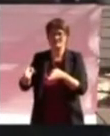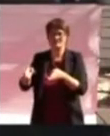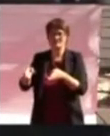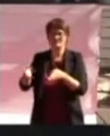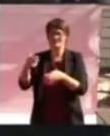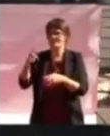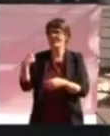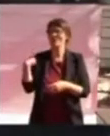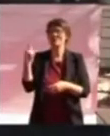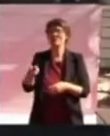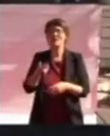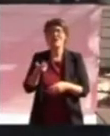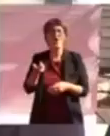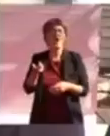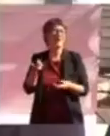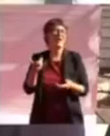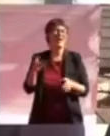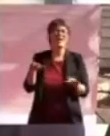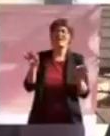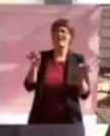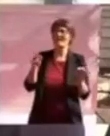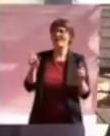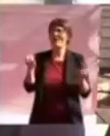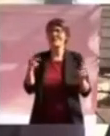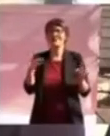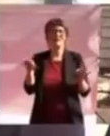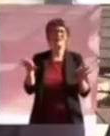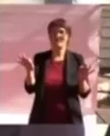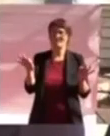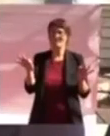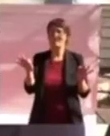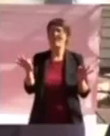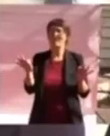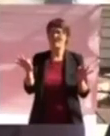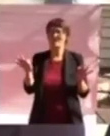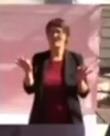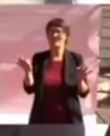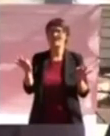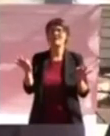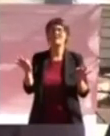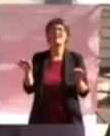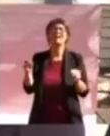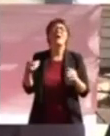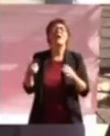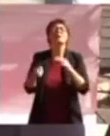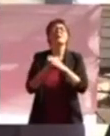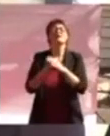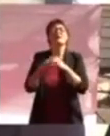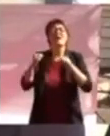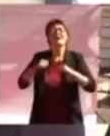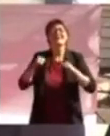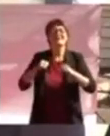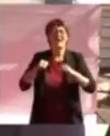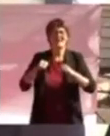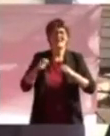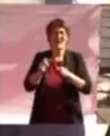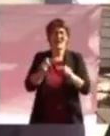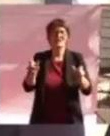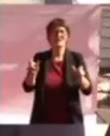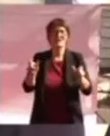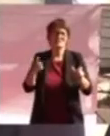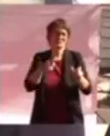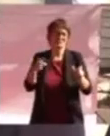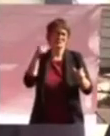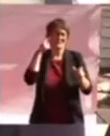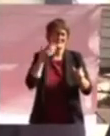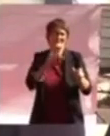appaltato lasciati soli il personale sanitario come sapete tutto a tutti si è cimentato in